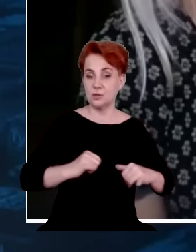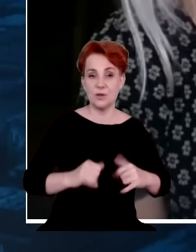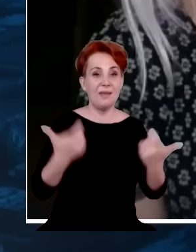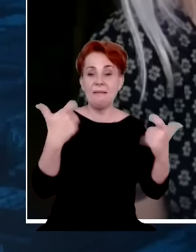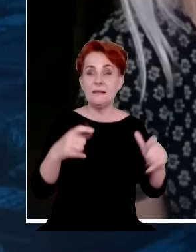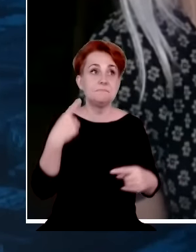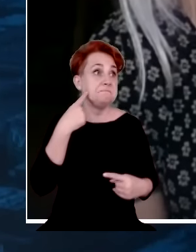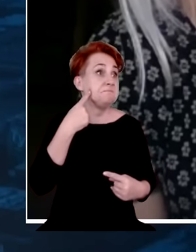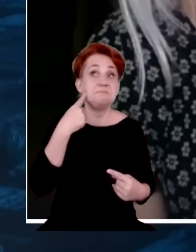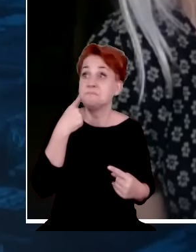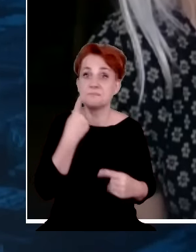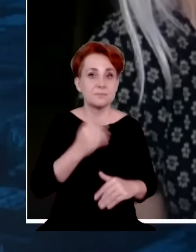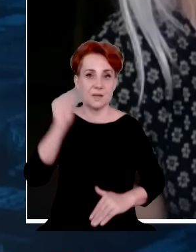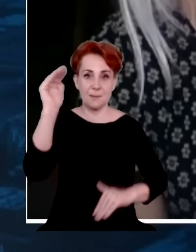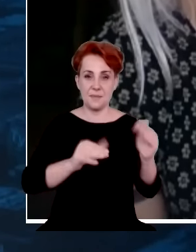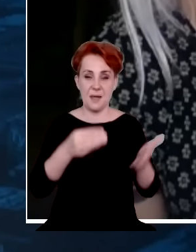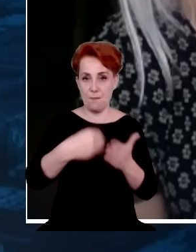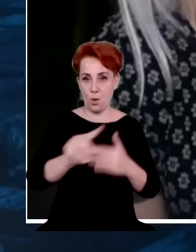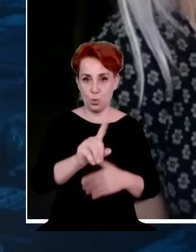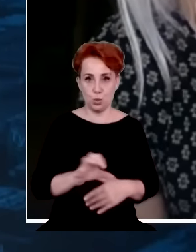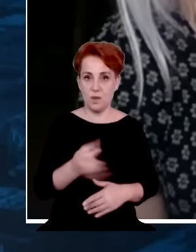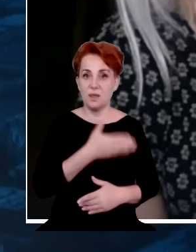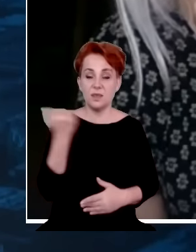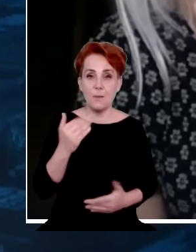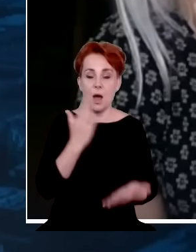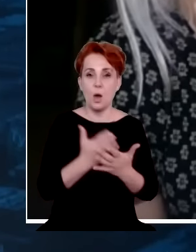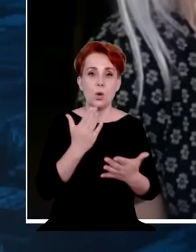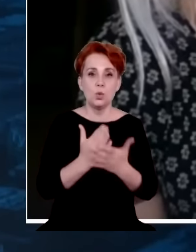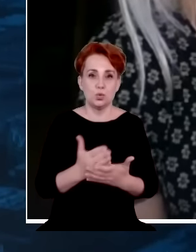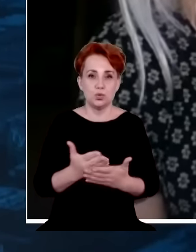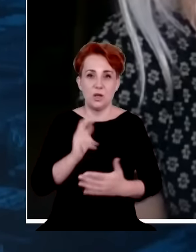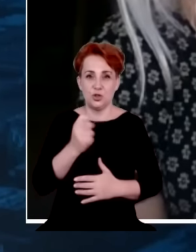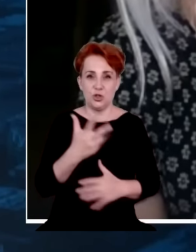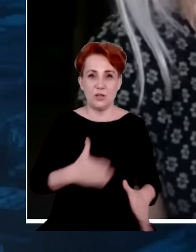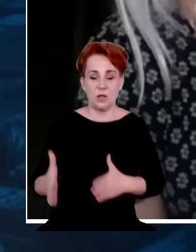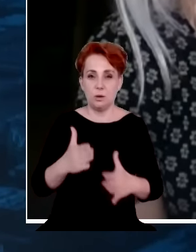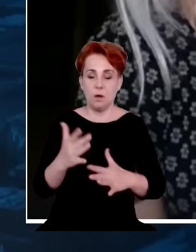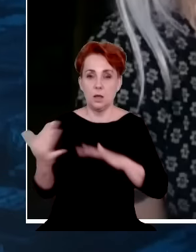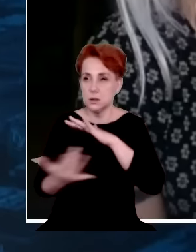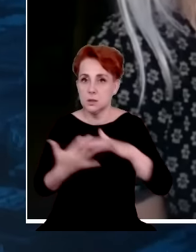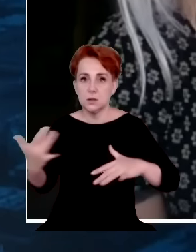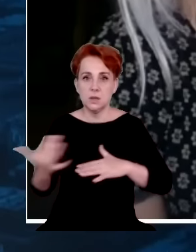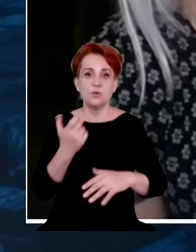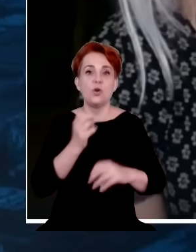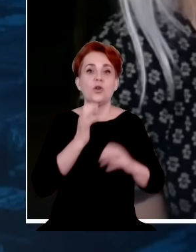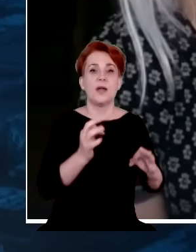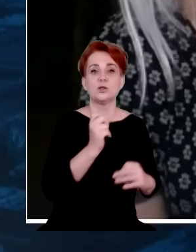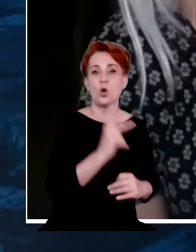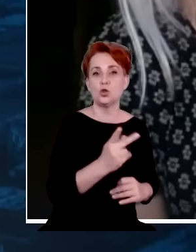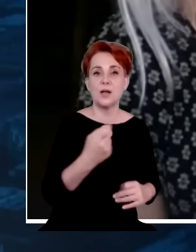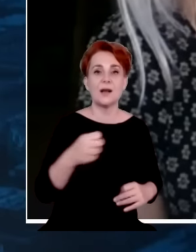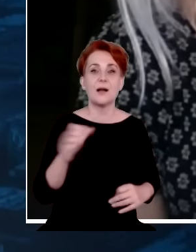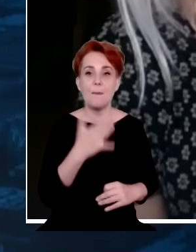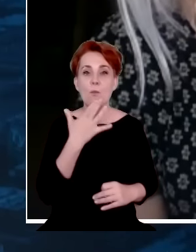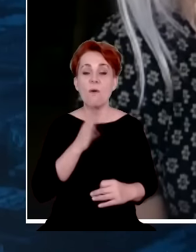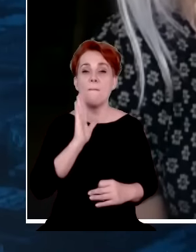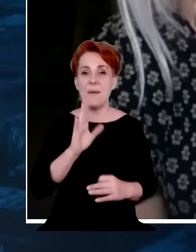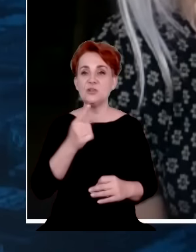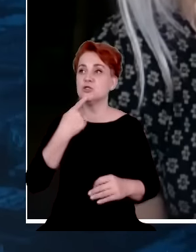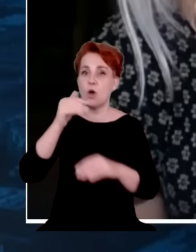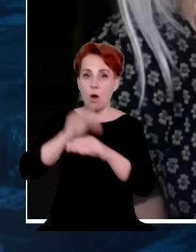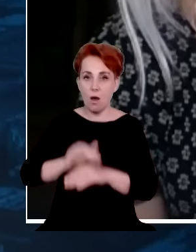o obniżonej składce zdrowotnej oni się już tam zotow w tej trzeciej drodze i de facto Kosiniak Kamysz mówi albo będziecie realizowali nasze